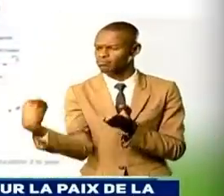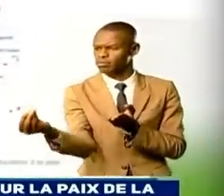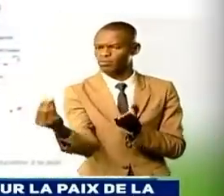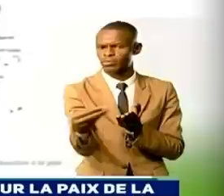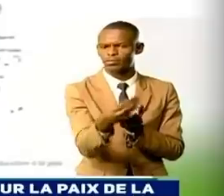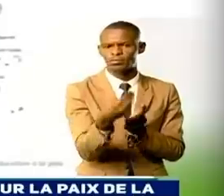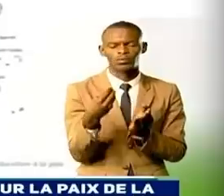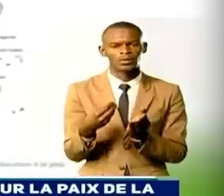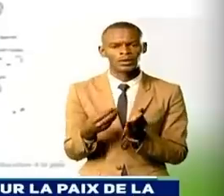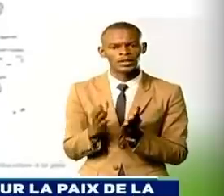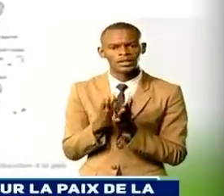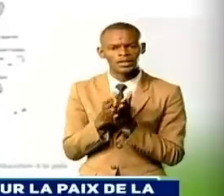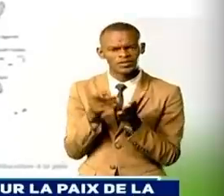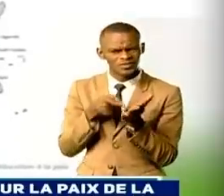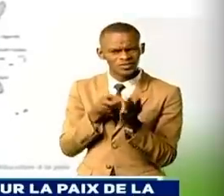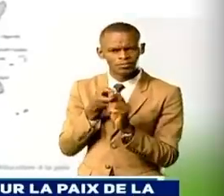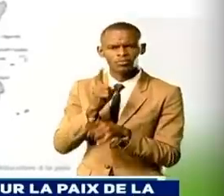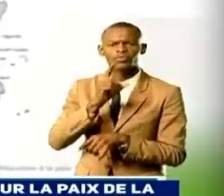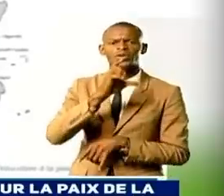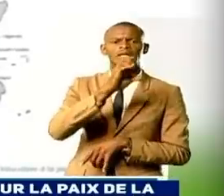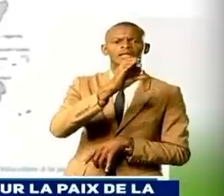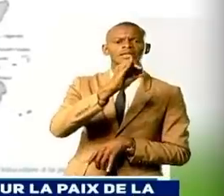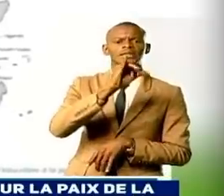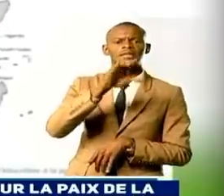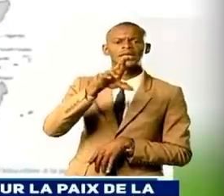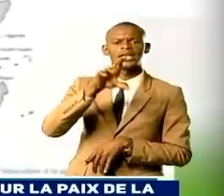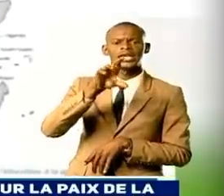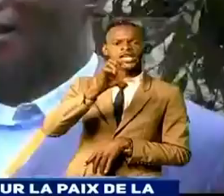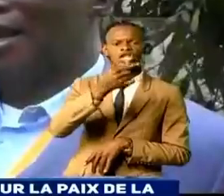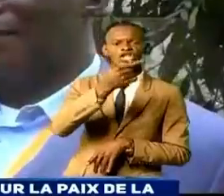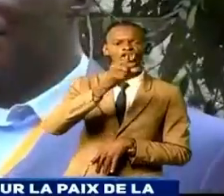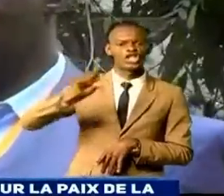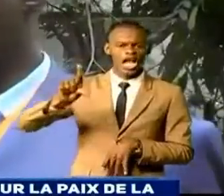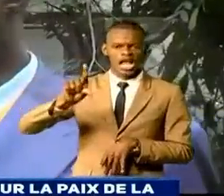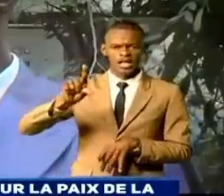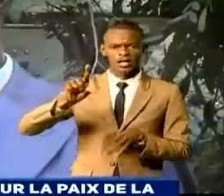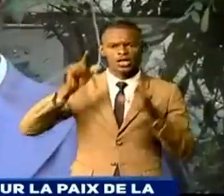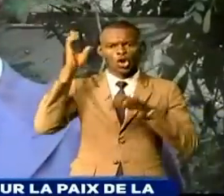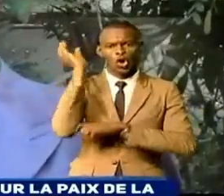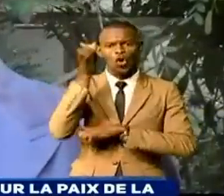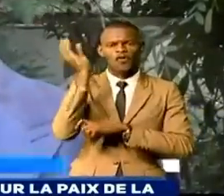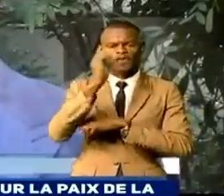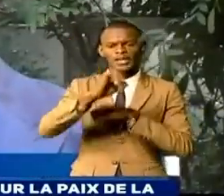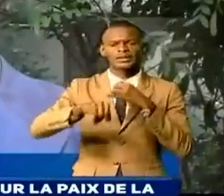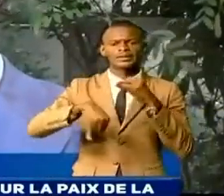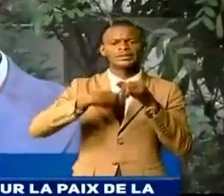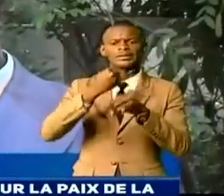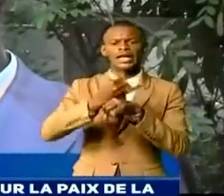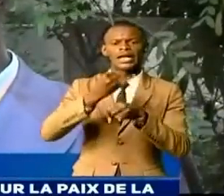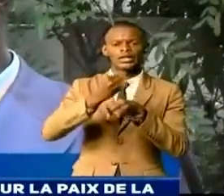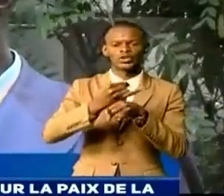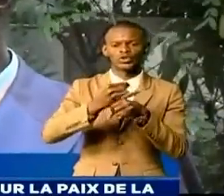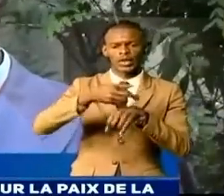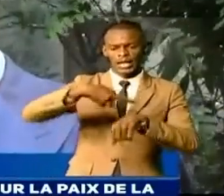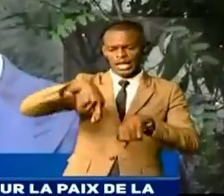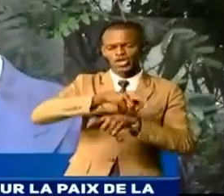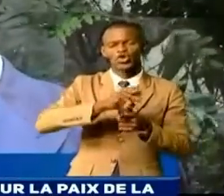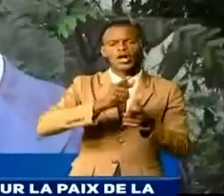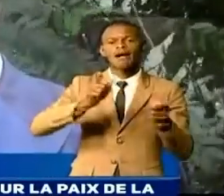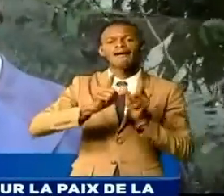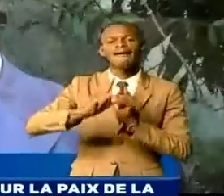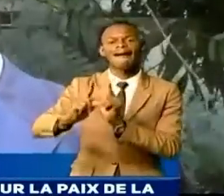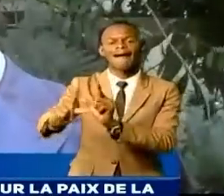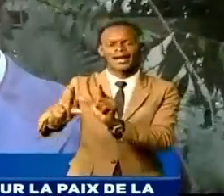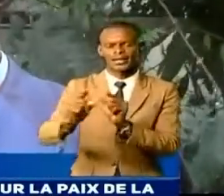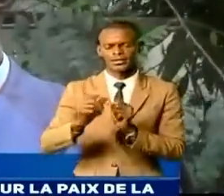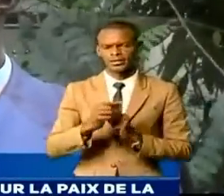CIRGL, conférence internationale sur la région des Grands Lacs. La paix, c'est un processus. Et la paix est des piliers comme la